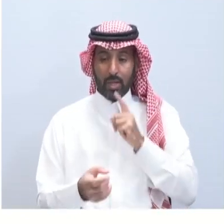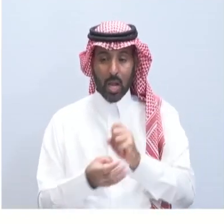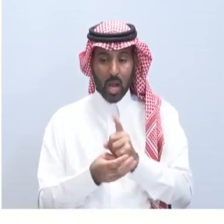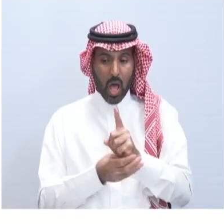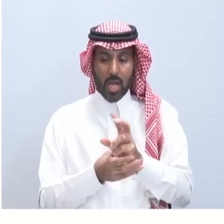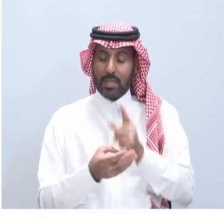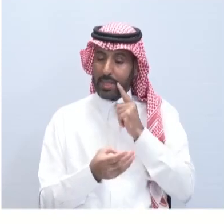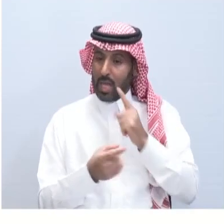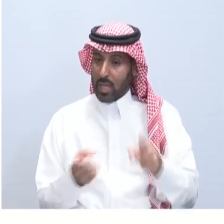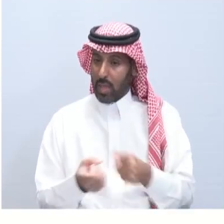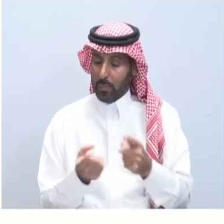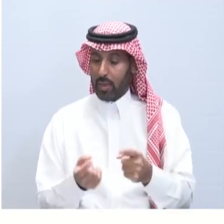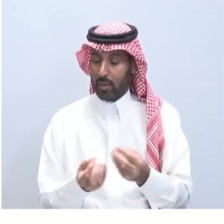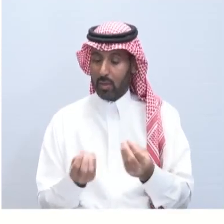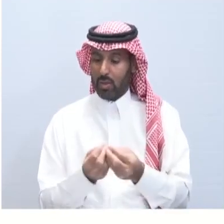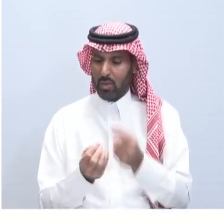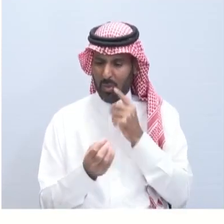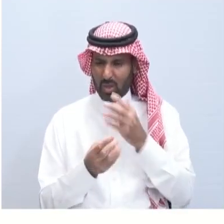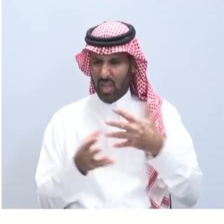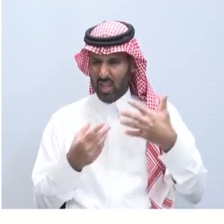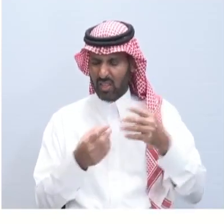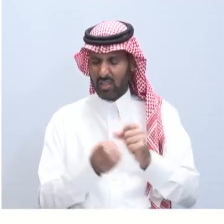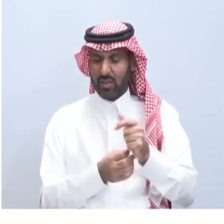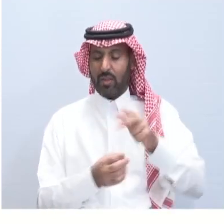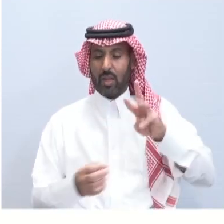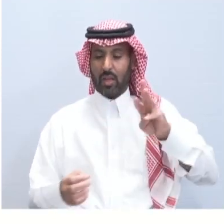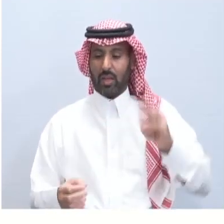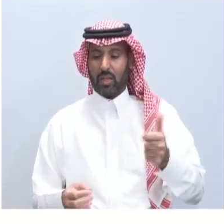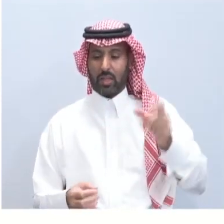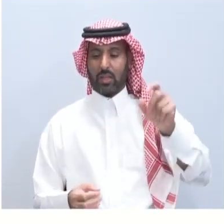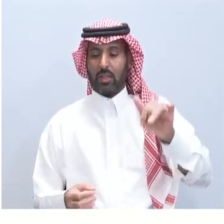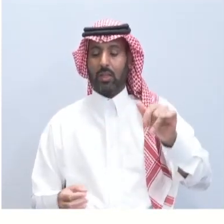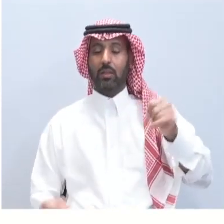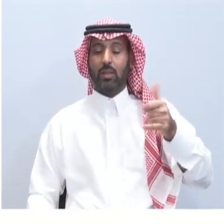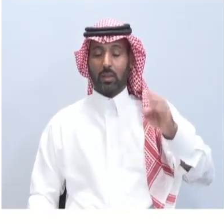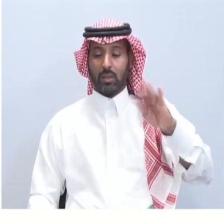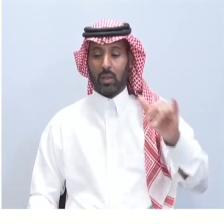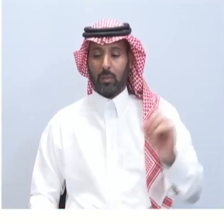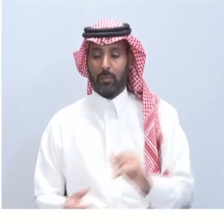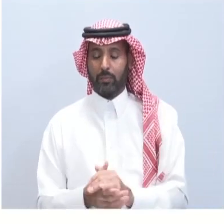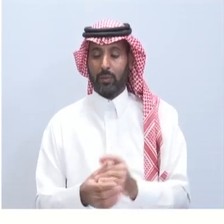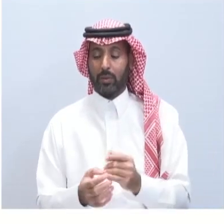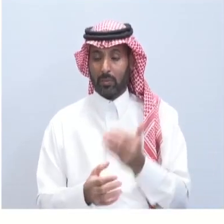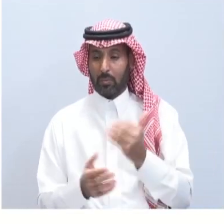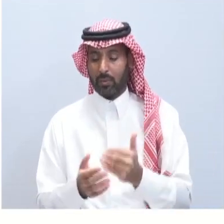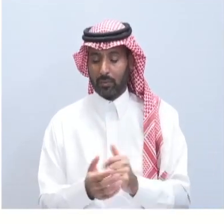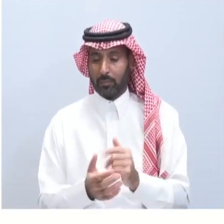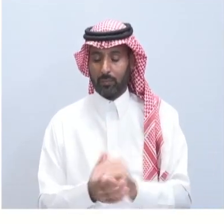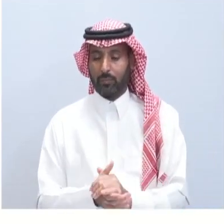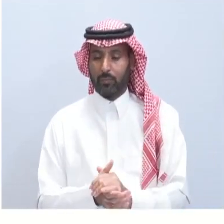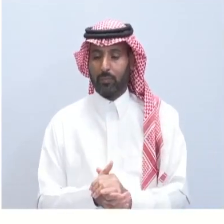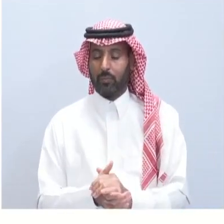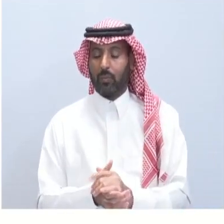انتاجه كميات كبيره من ثاني اكسيد الكربون ولذلك يميل انتاجه للتراجع رغم انخفاض التكلفه اما بالنسبه